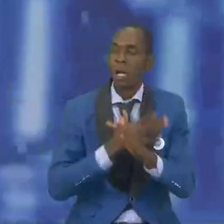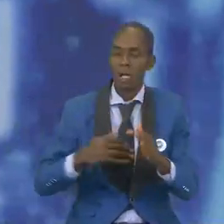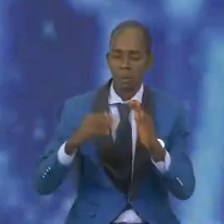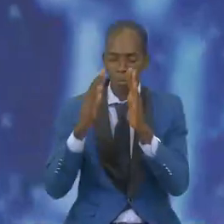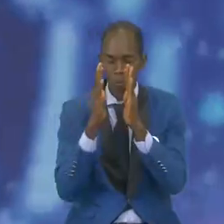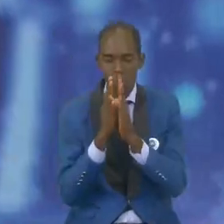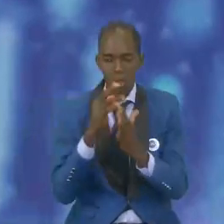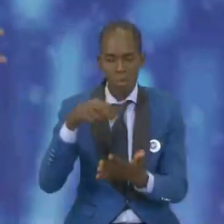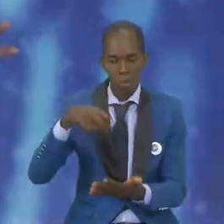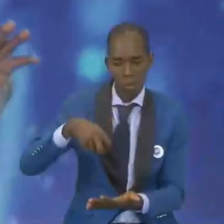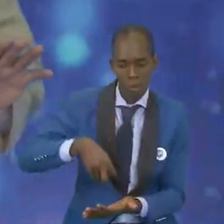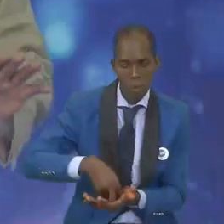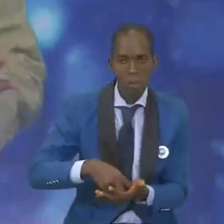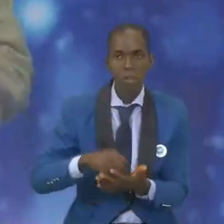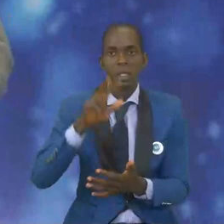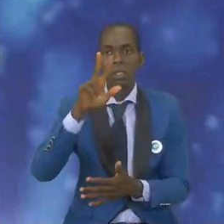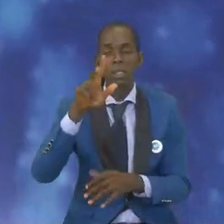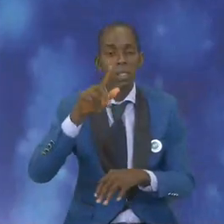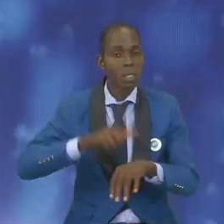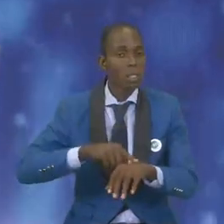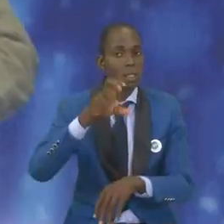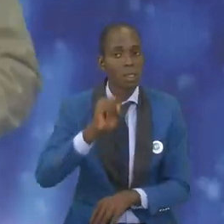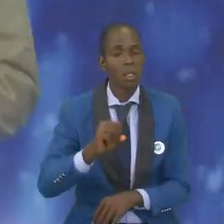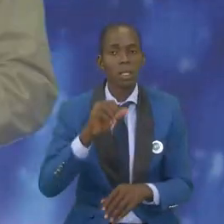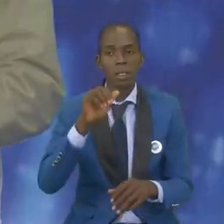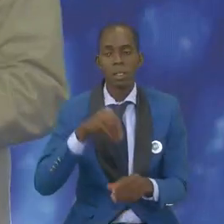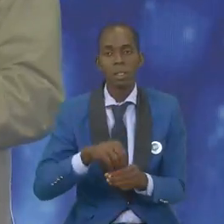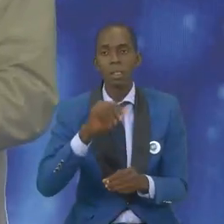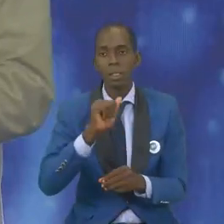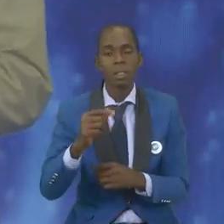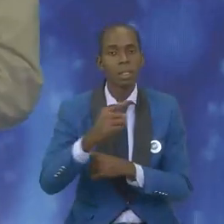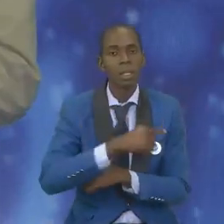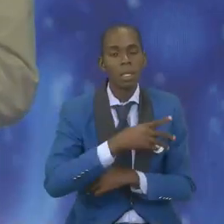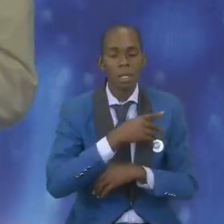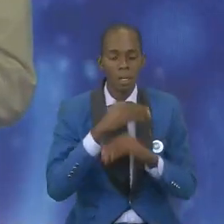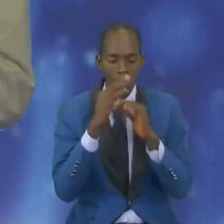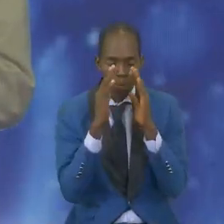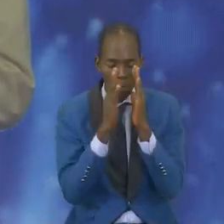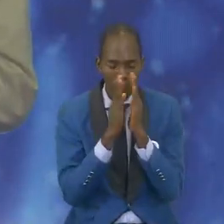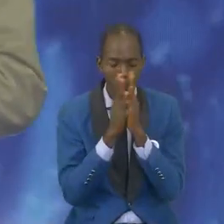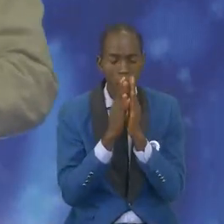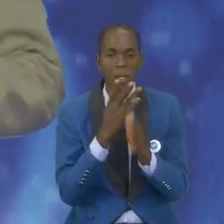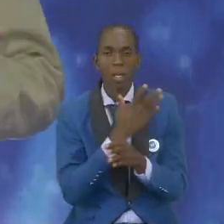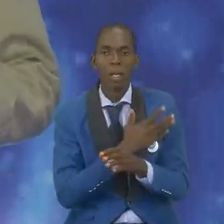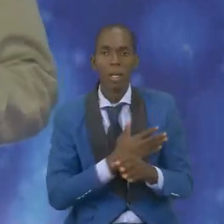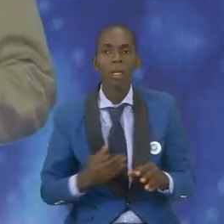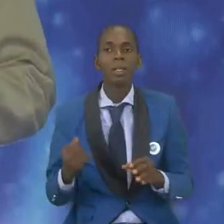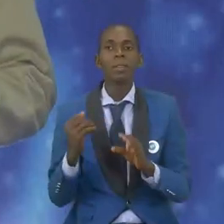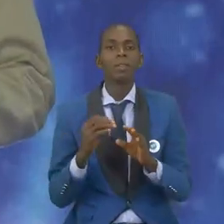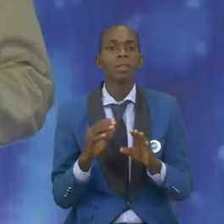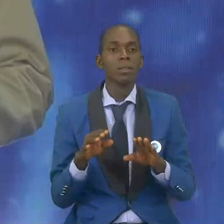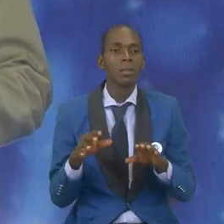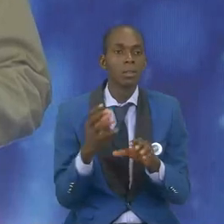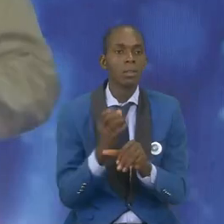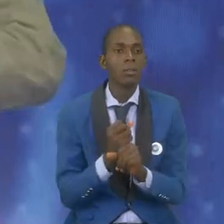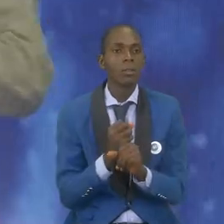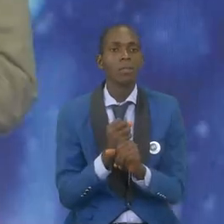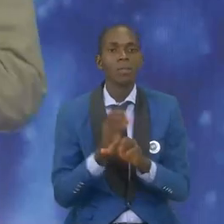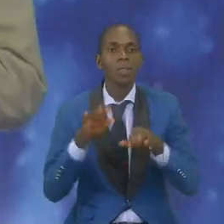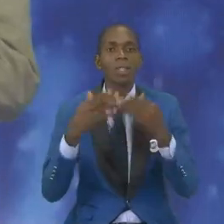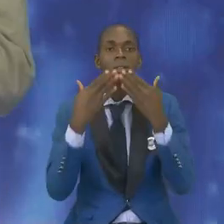Jérusalem où les fenêtres de la chambre supérieure étaient ouvertes dans la direction de Jérusalem. Et trois fois le jour, il se mettait à